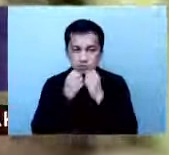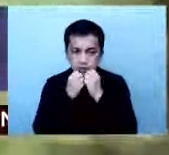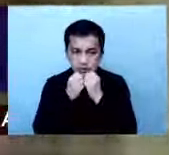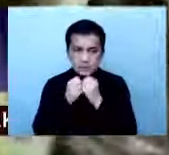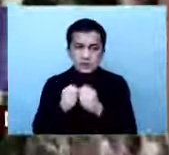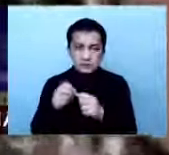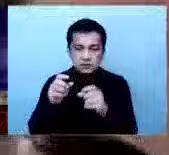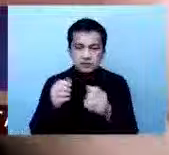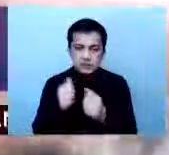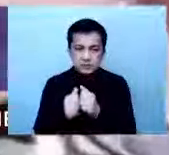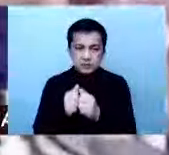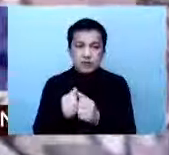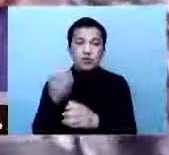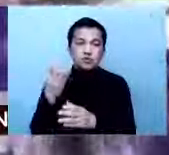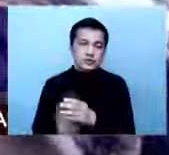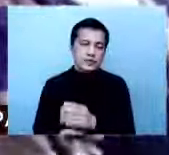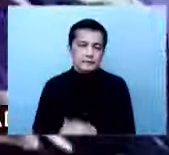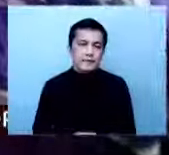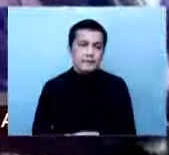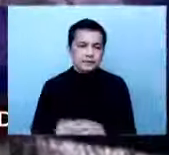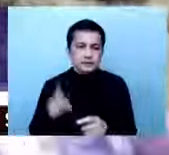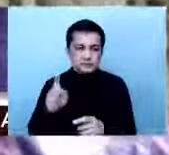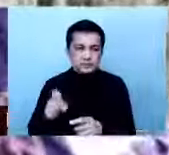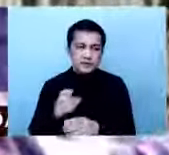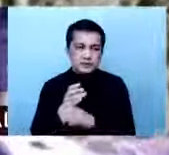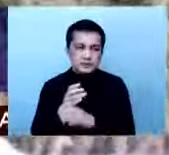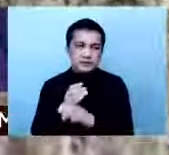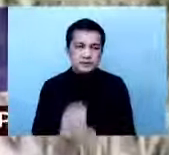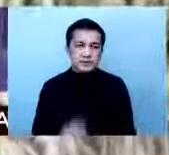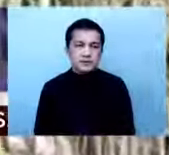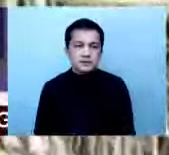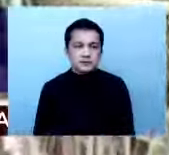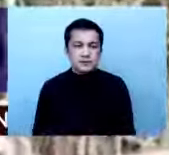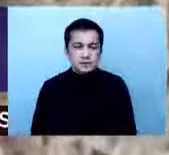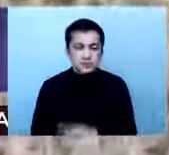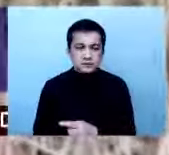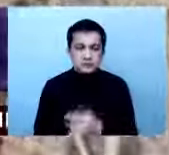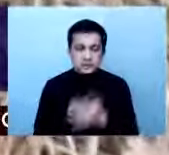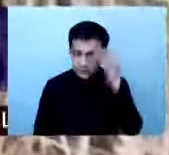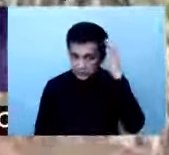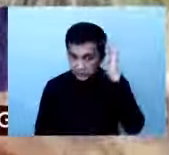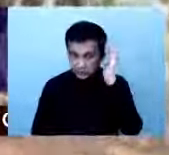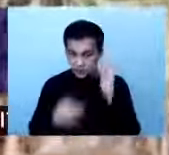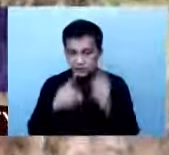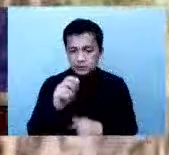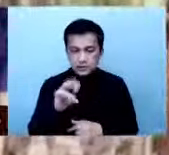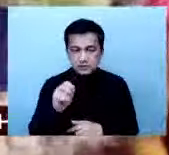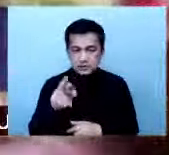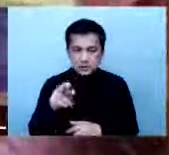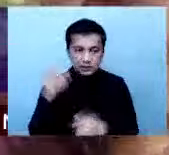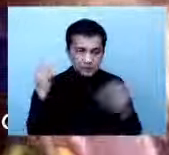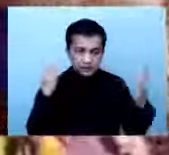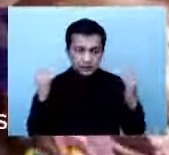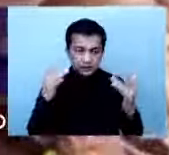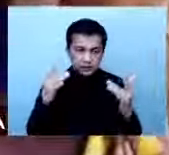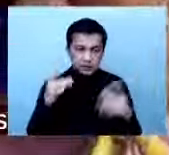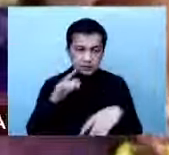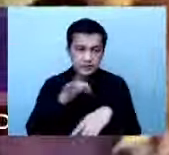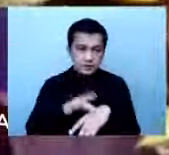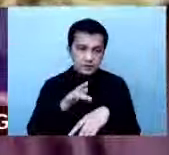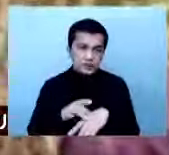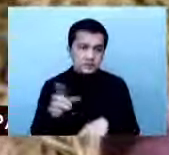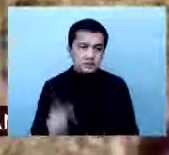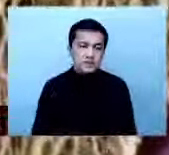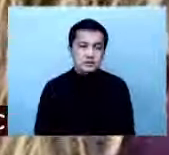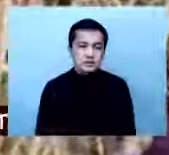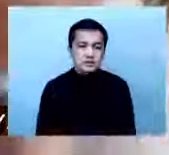silang mawala kaya dapat silang mas pangalagaan lalo't sensitibo ang mga tsers sa maiingay at kapag hinahawakan sila